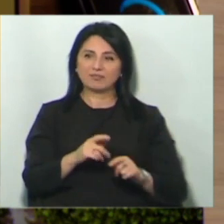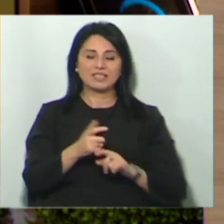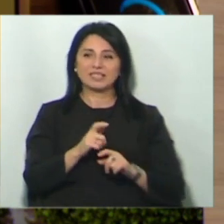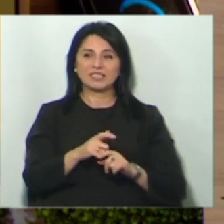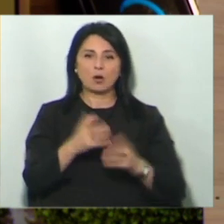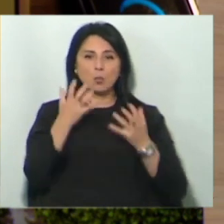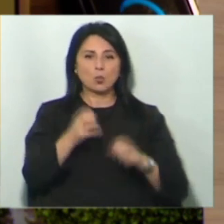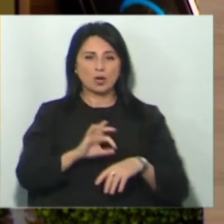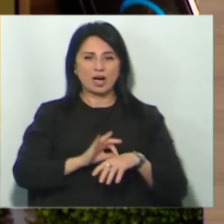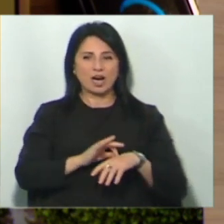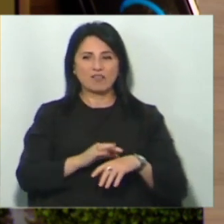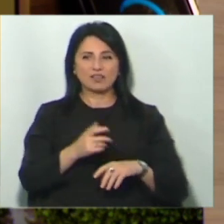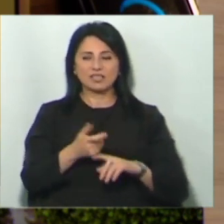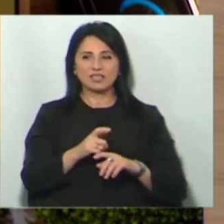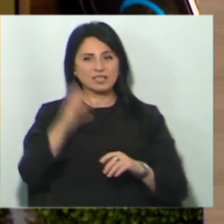gheșaris